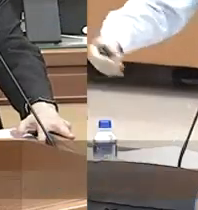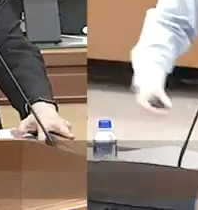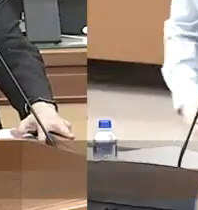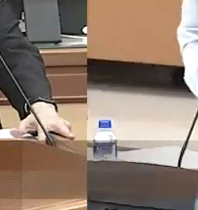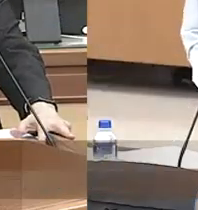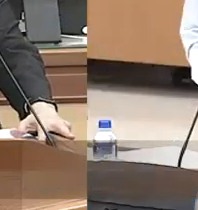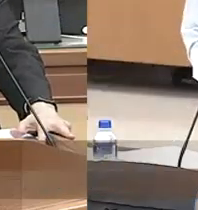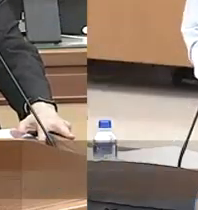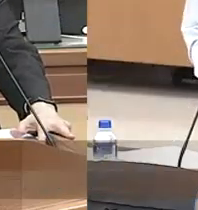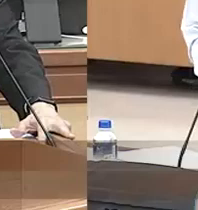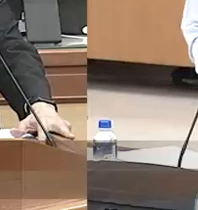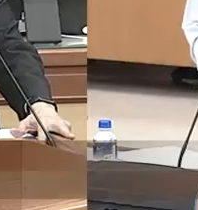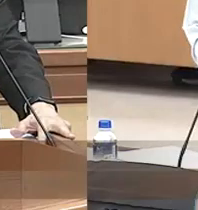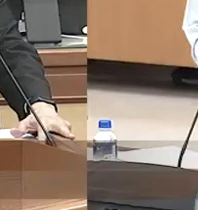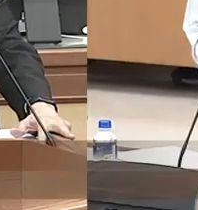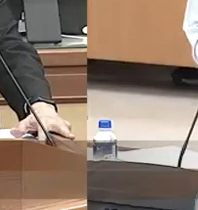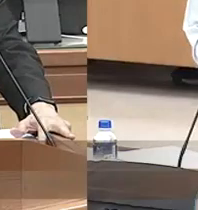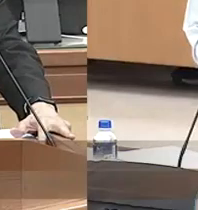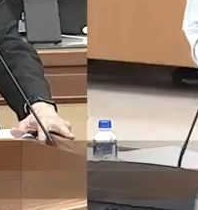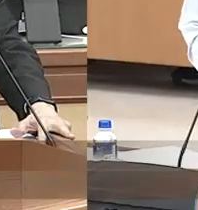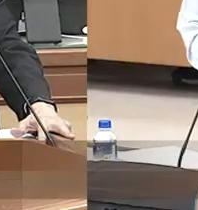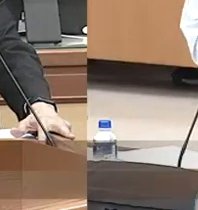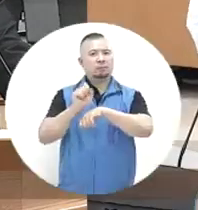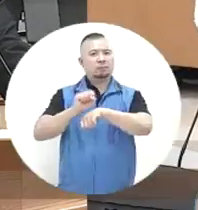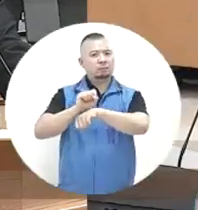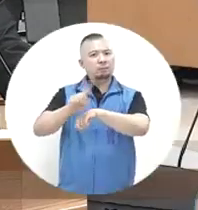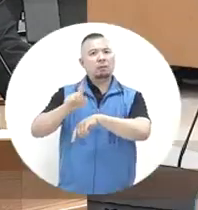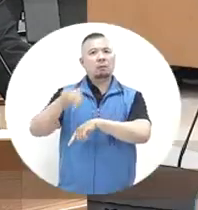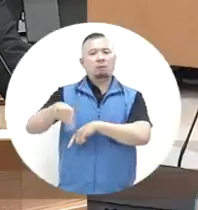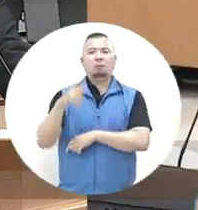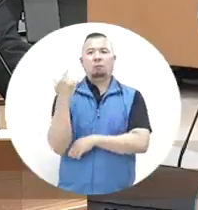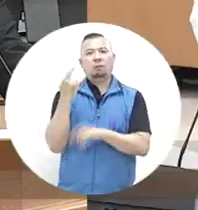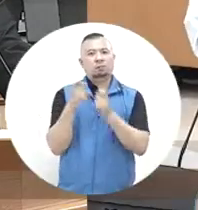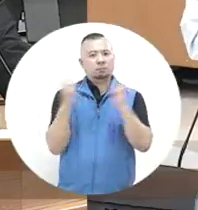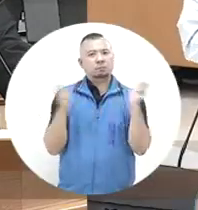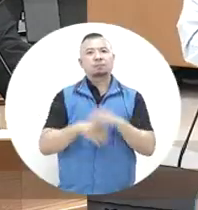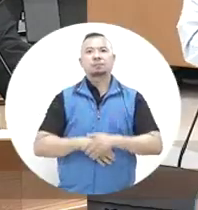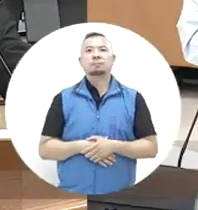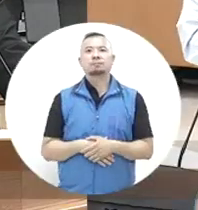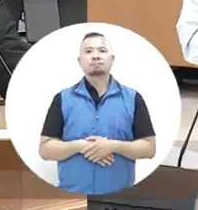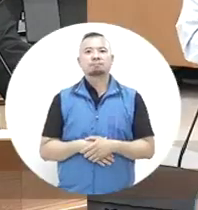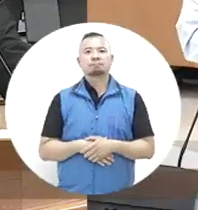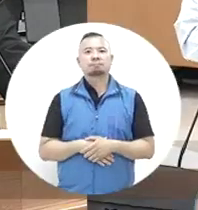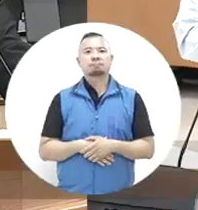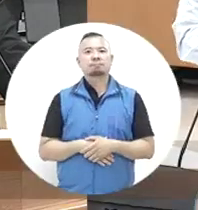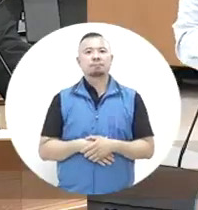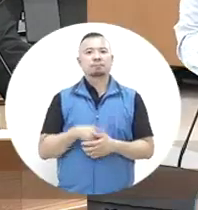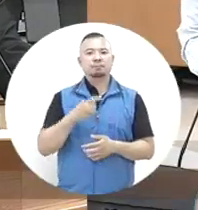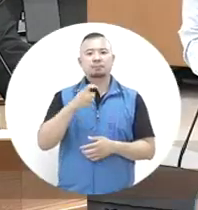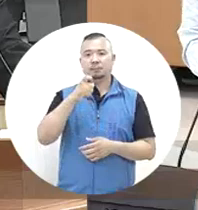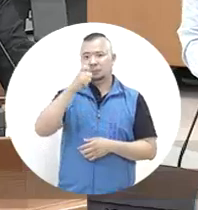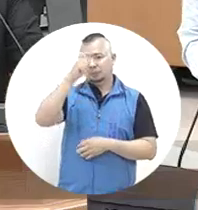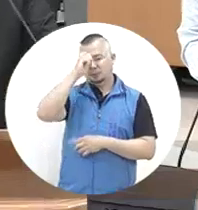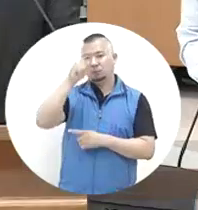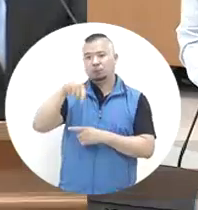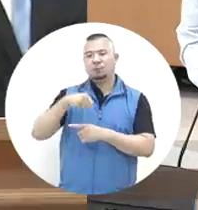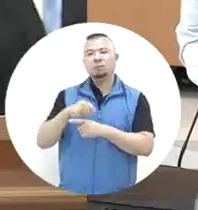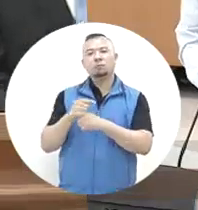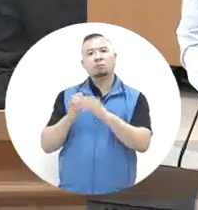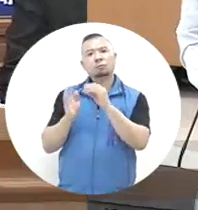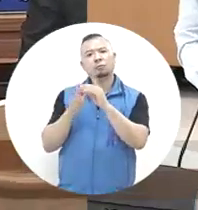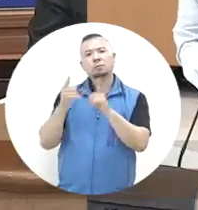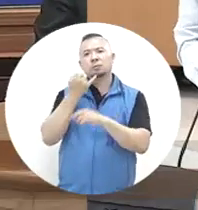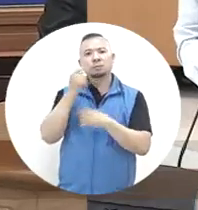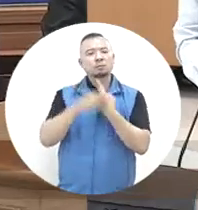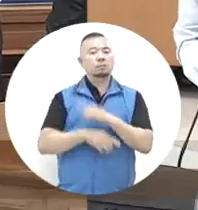动你就要等个40分钟、一个小时才有车嘛，哦，那这是不是可以请局里面再回去再？ 我想这个发展大众运输绝